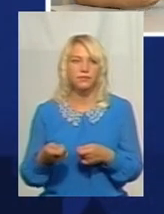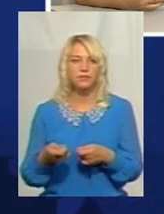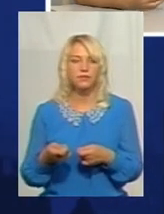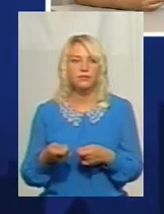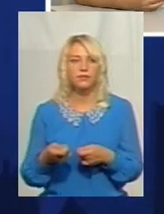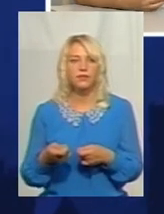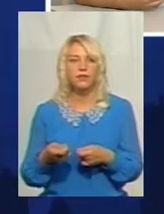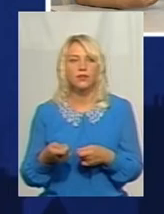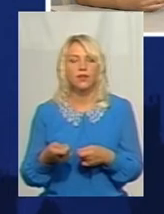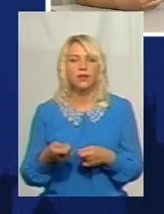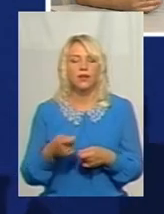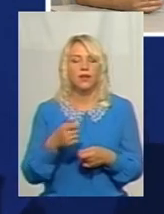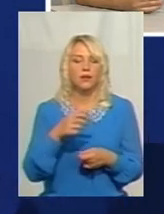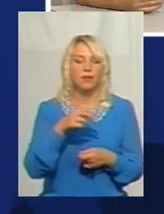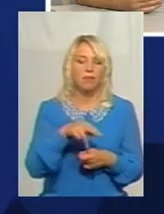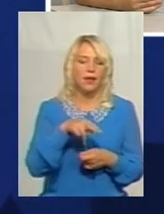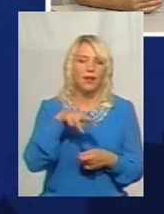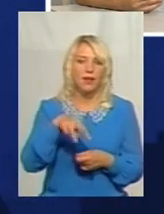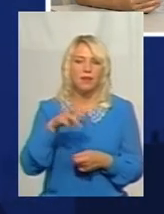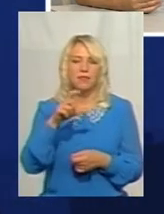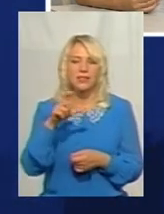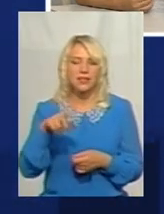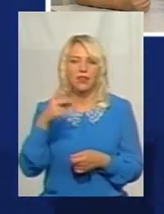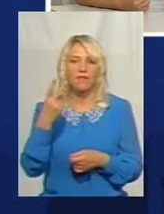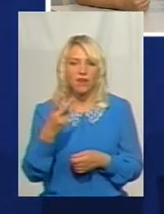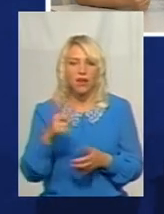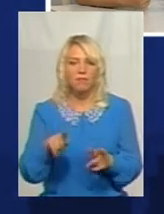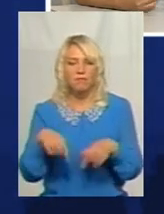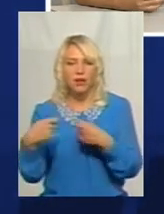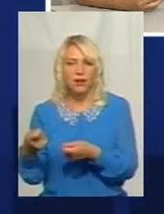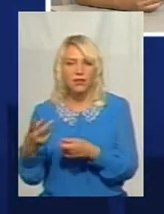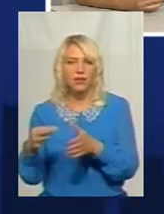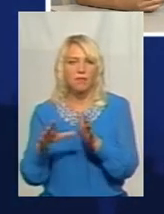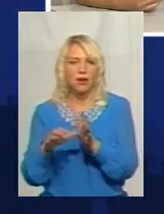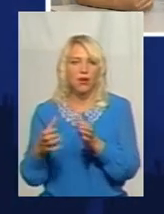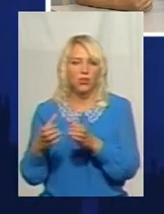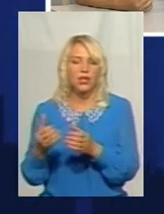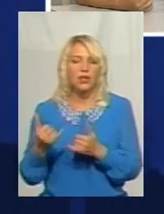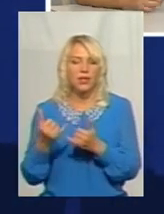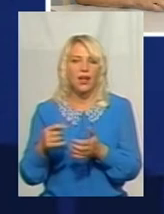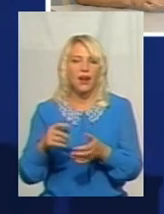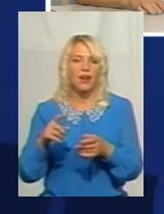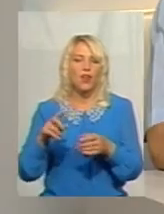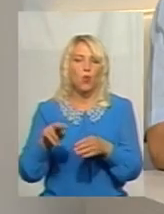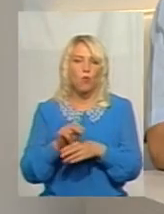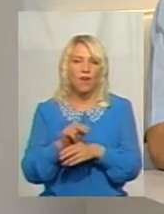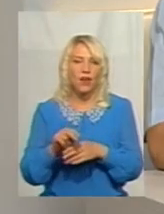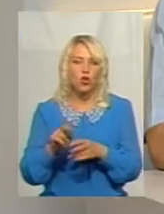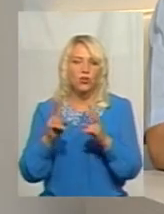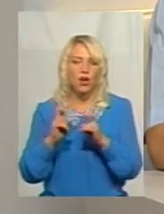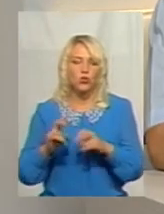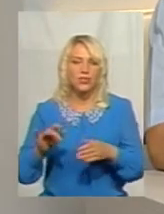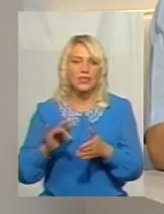їм них не використовувався, переданий для бригади паліативної допомоги на лікувально-діагностичний центр, в складі якого ця